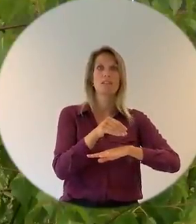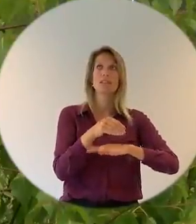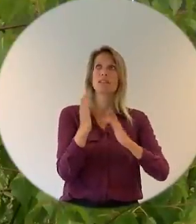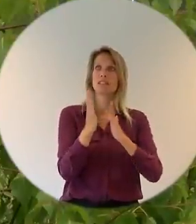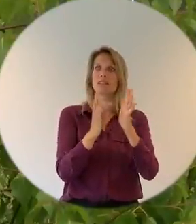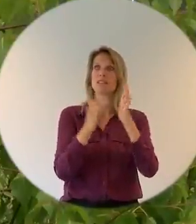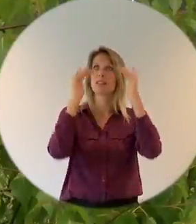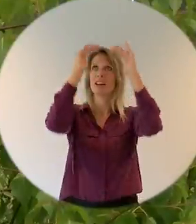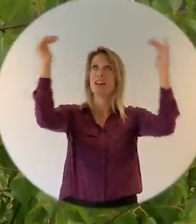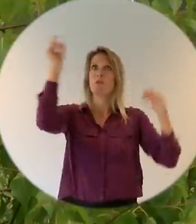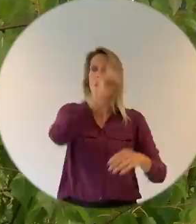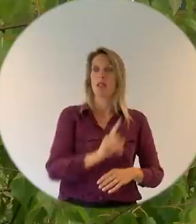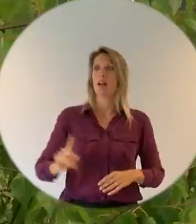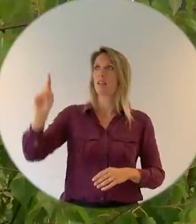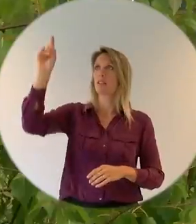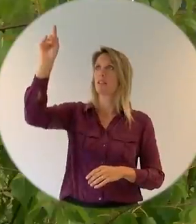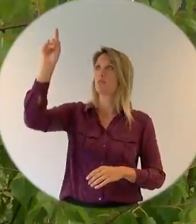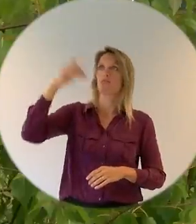gegaan niet als een afscheid.